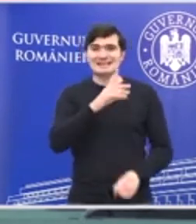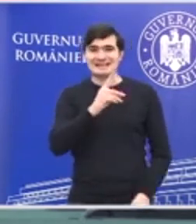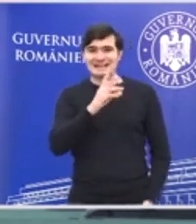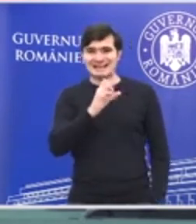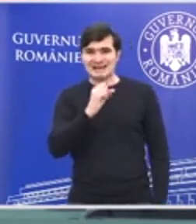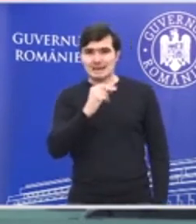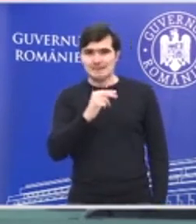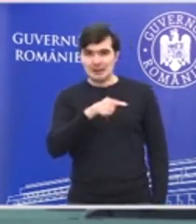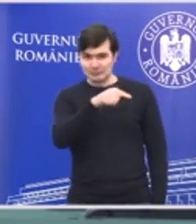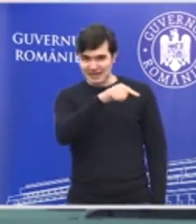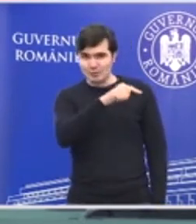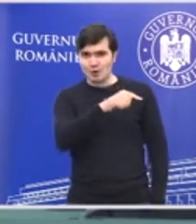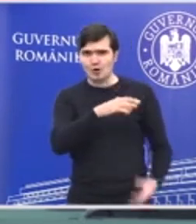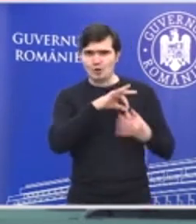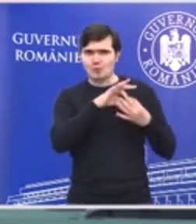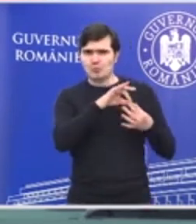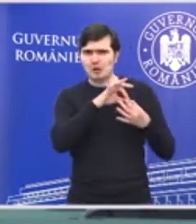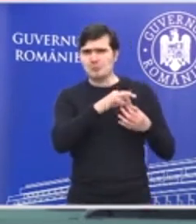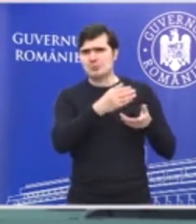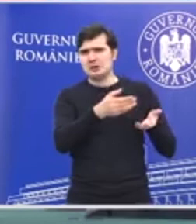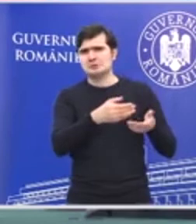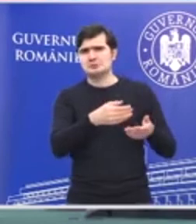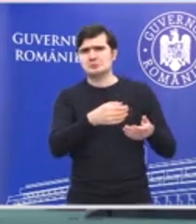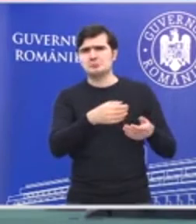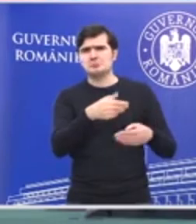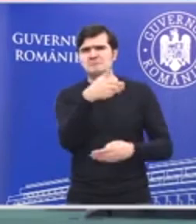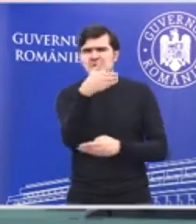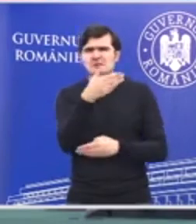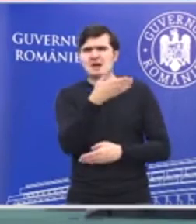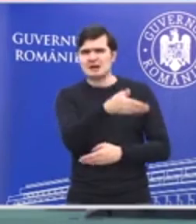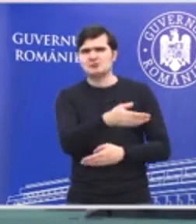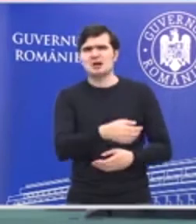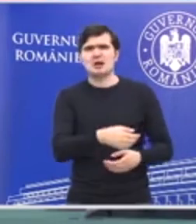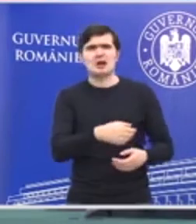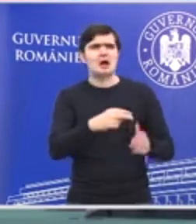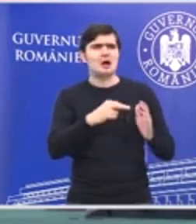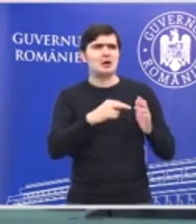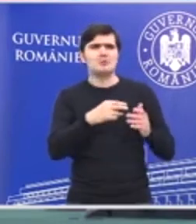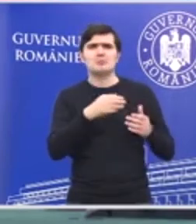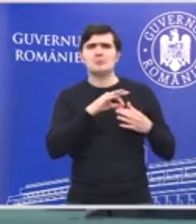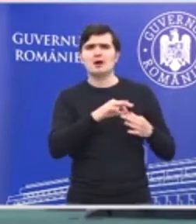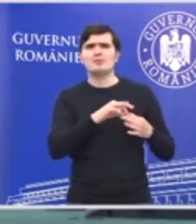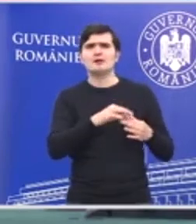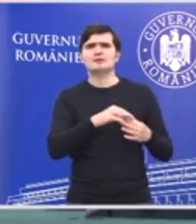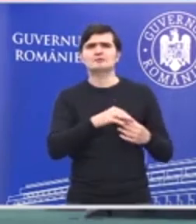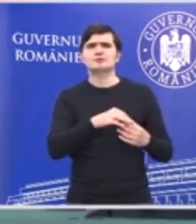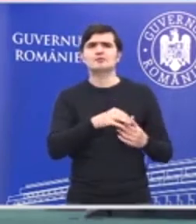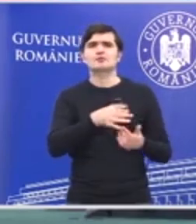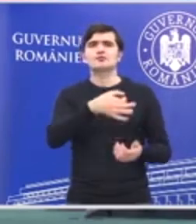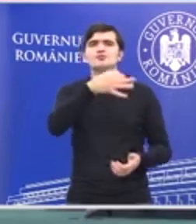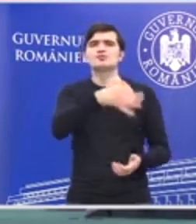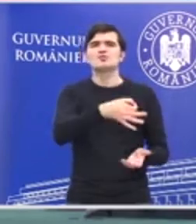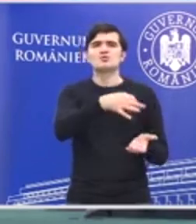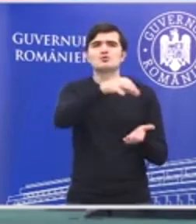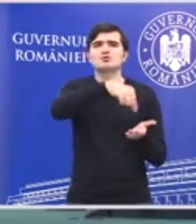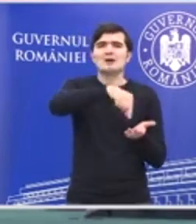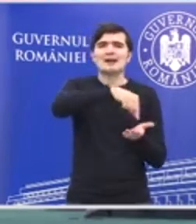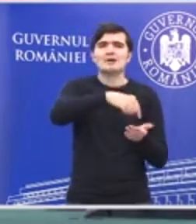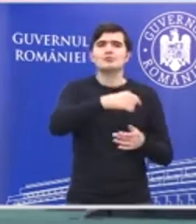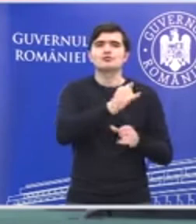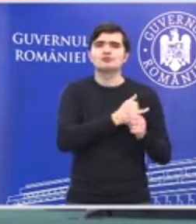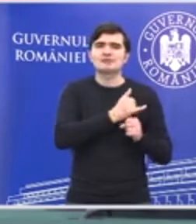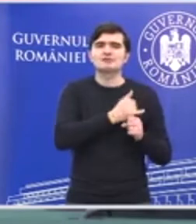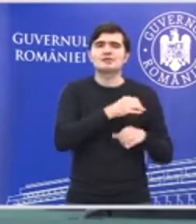în colaborare cu unitățile economice respective, în colaborare cu Comitetul, cu Nucleul Județean de Coordonare a Vaccinării,